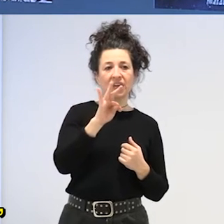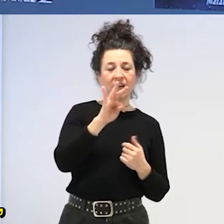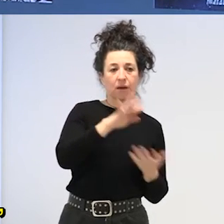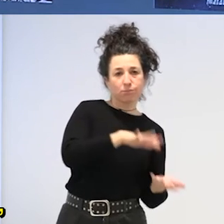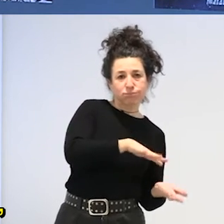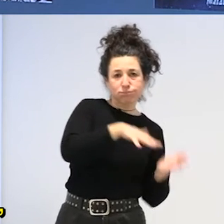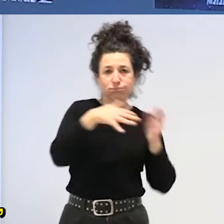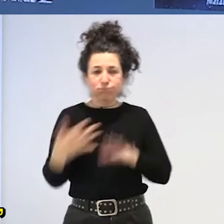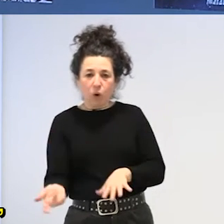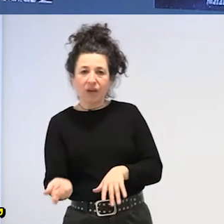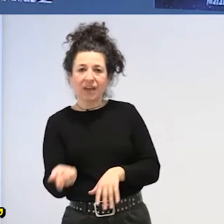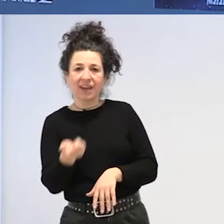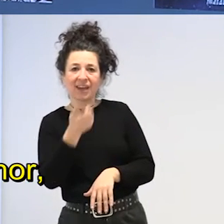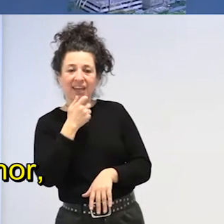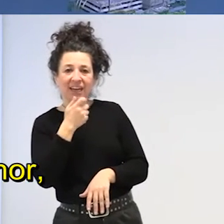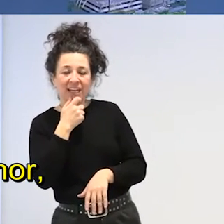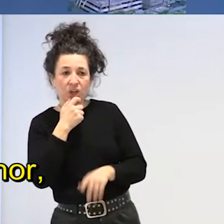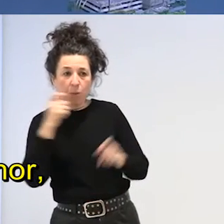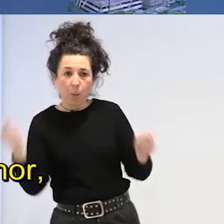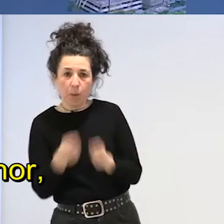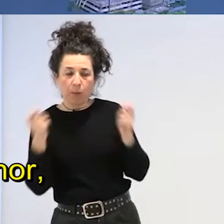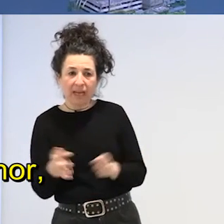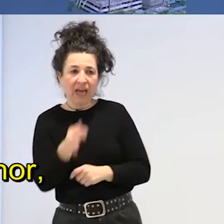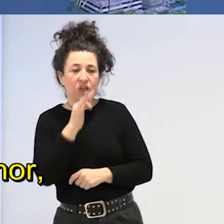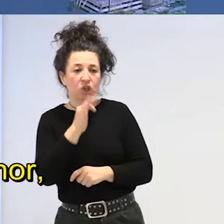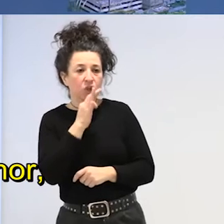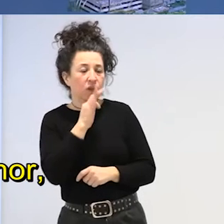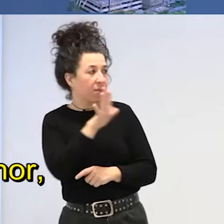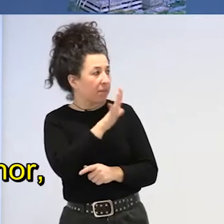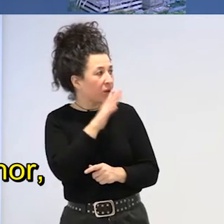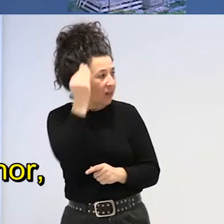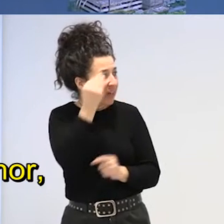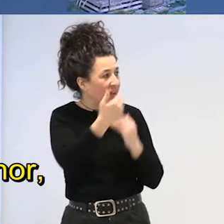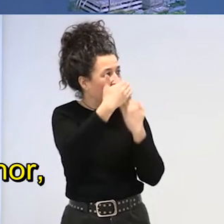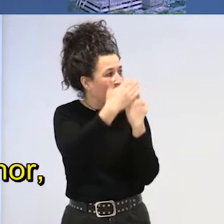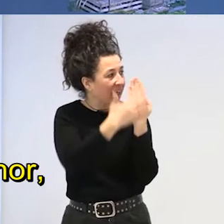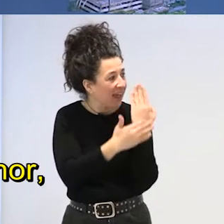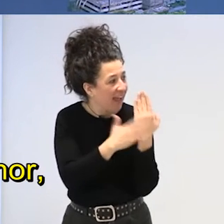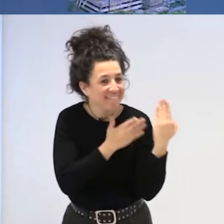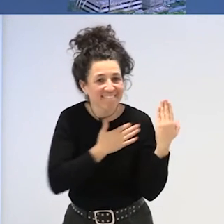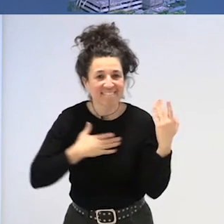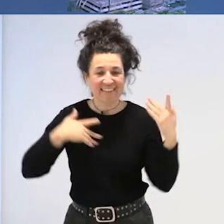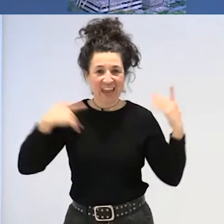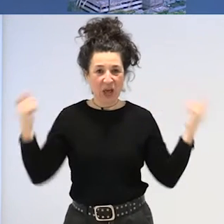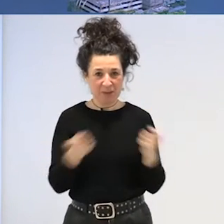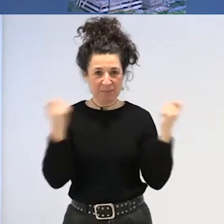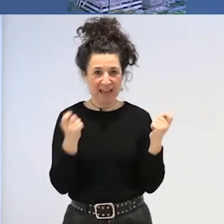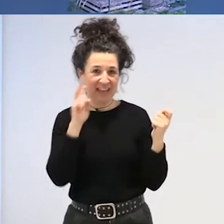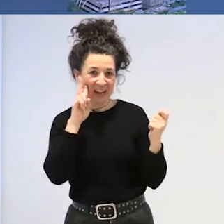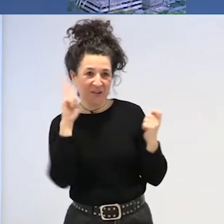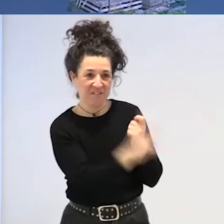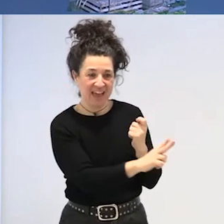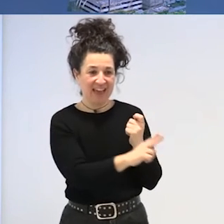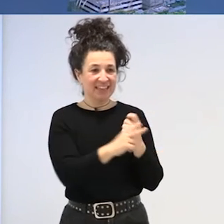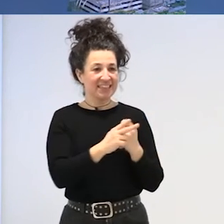da oraindik argitaratua, baina uste dut azala duzula hor, eta nahi dut erakustea gure